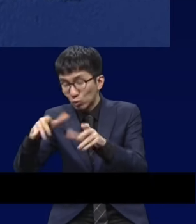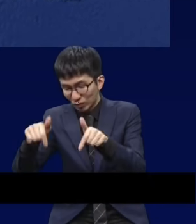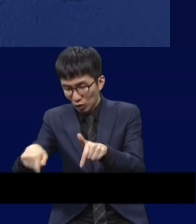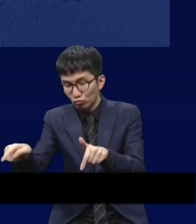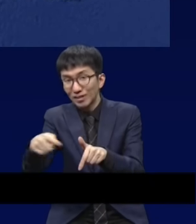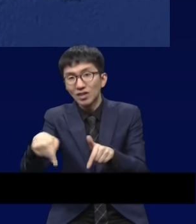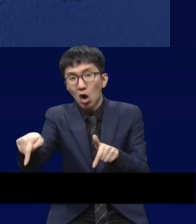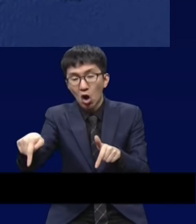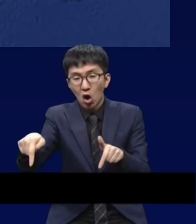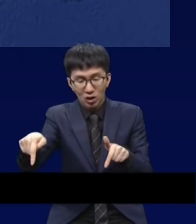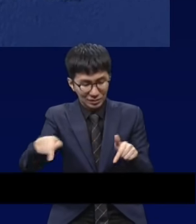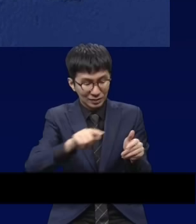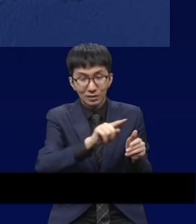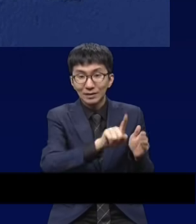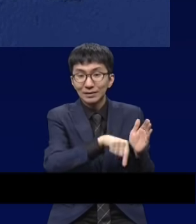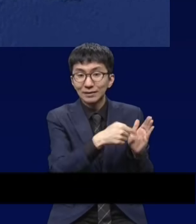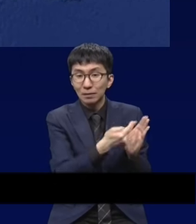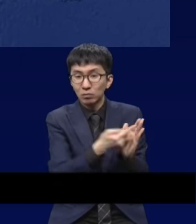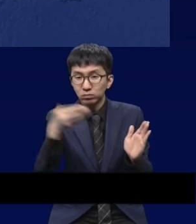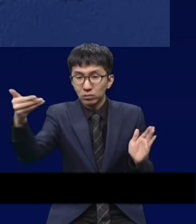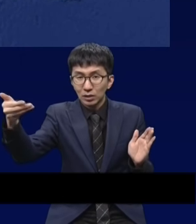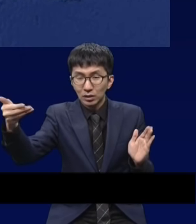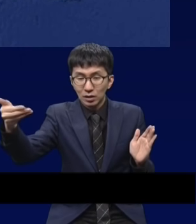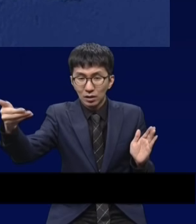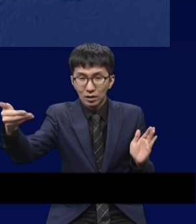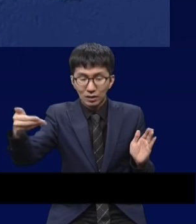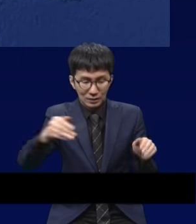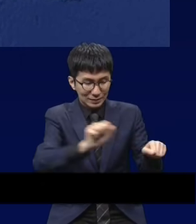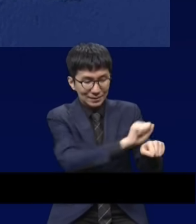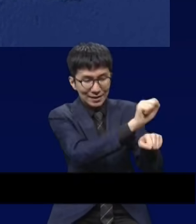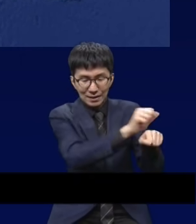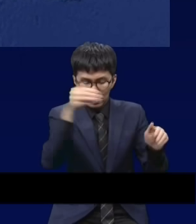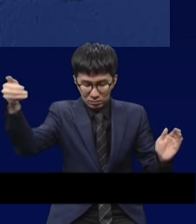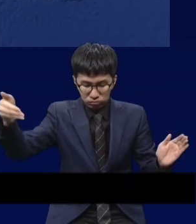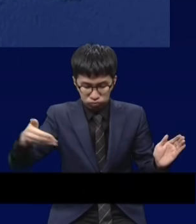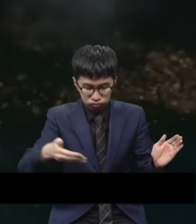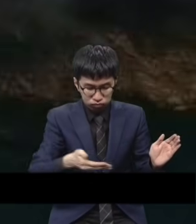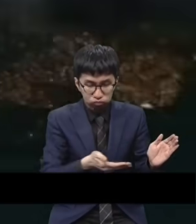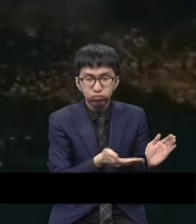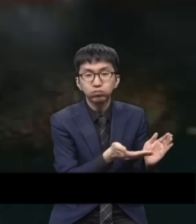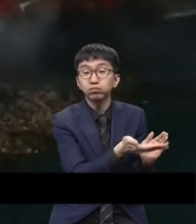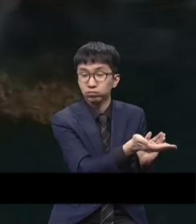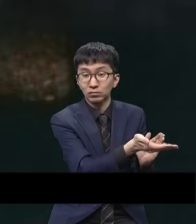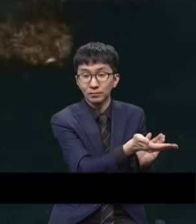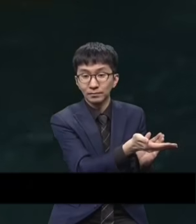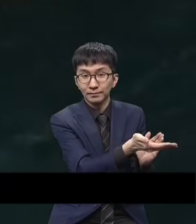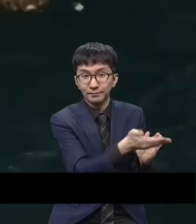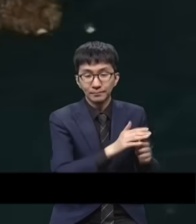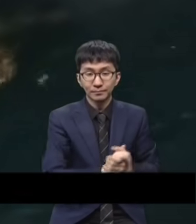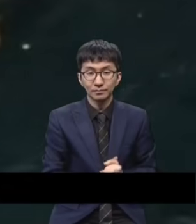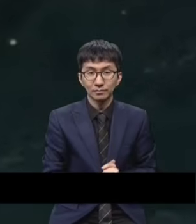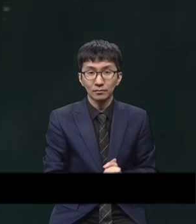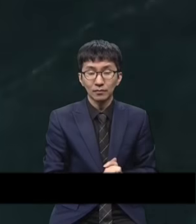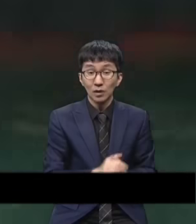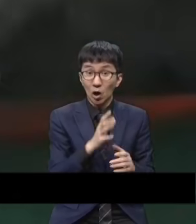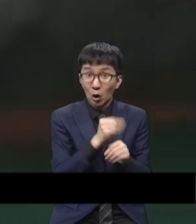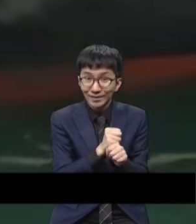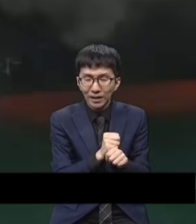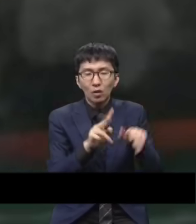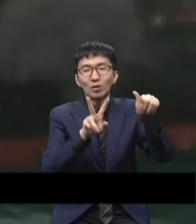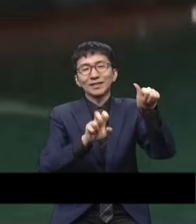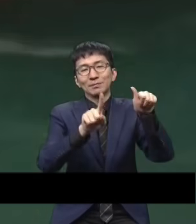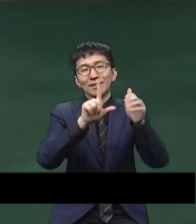출항해 스리랑카 콜롬보를 거쳐 싱가포르로 향하던 중이었습니다. 불은 지난 21일 처음